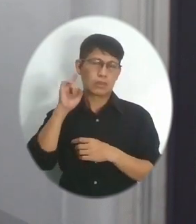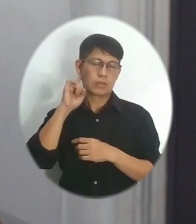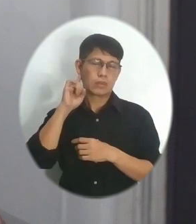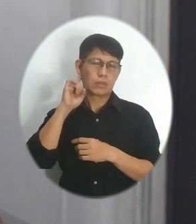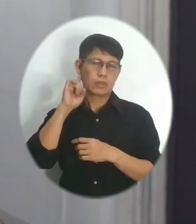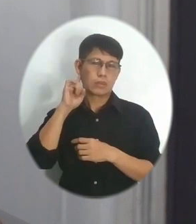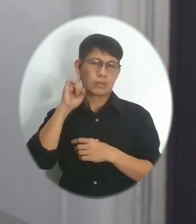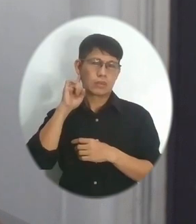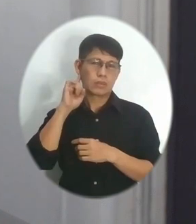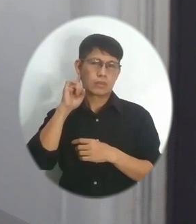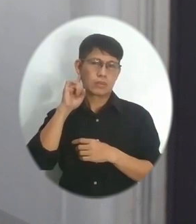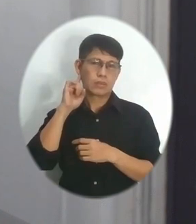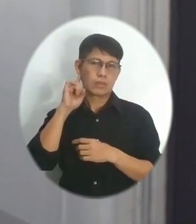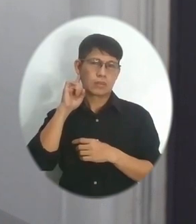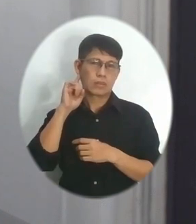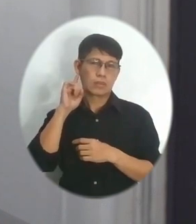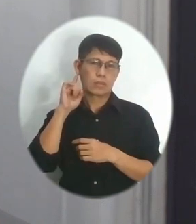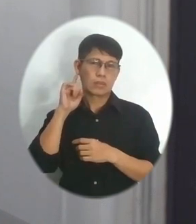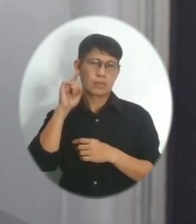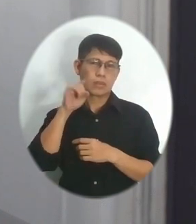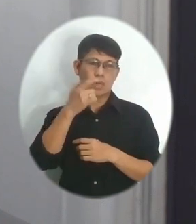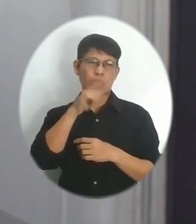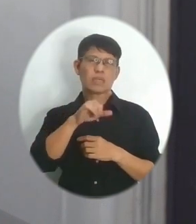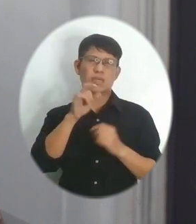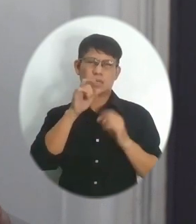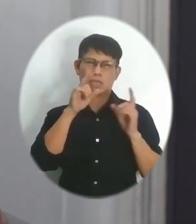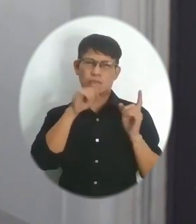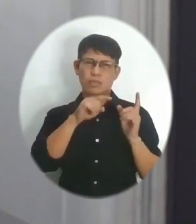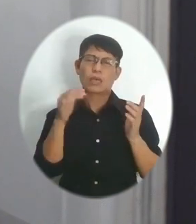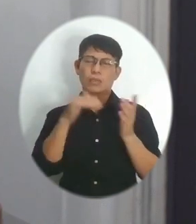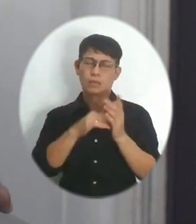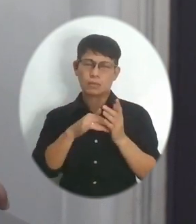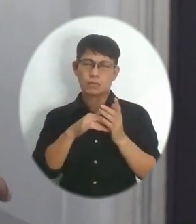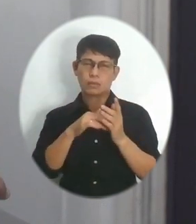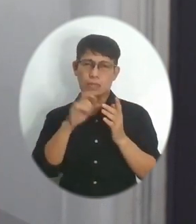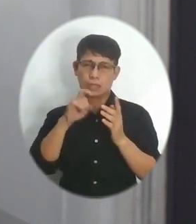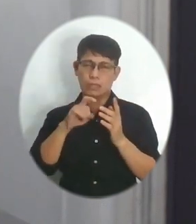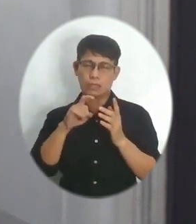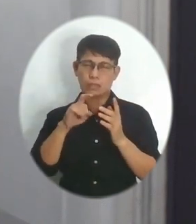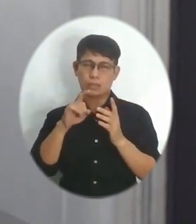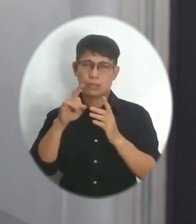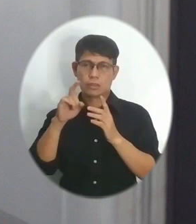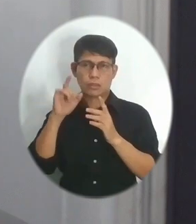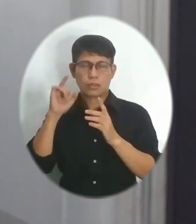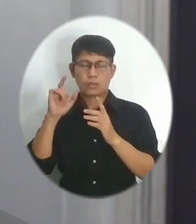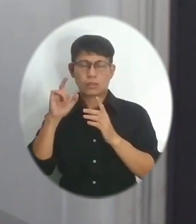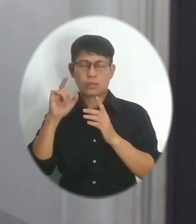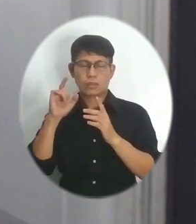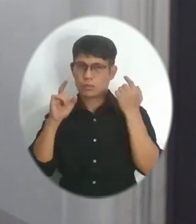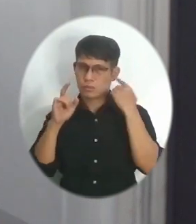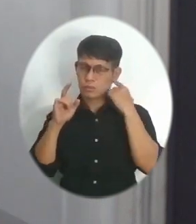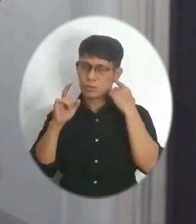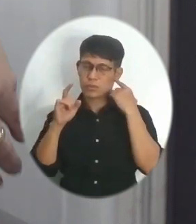isang tenga niya, hindi na po na ulit kasi nagising na po siya eh. Kaya pinabalik na lang po ulit kami.